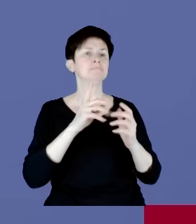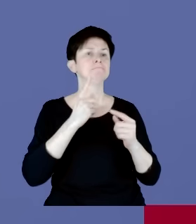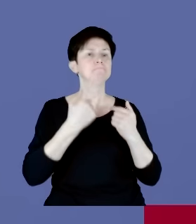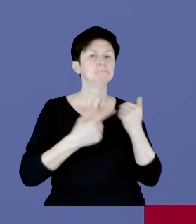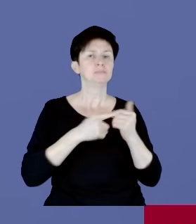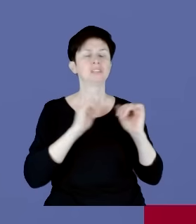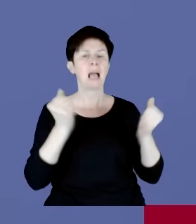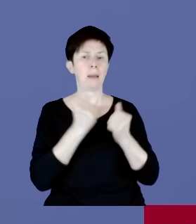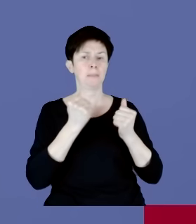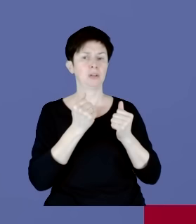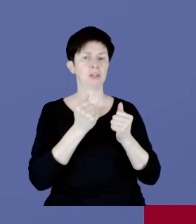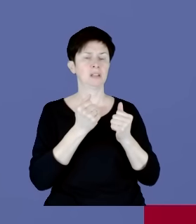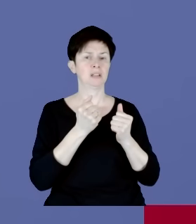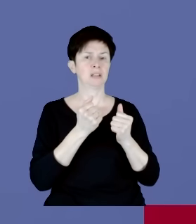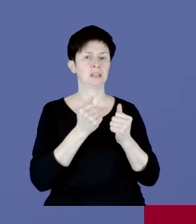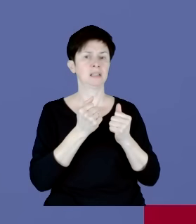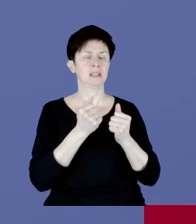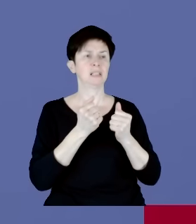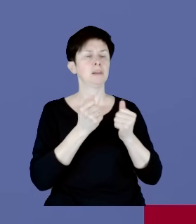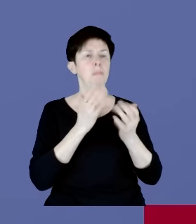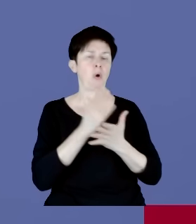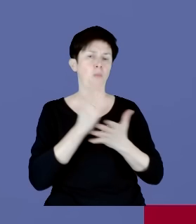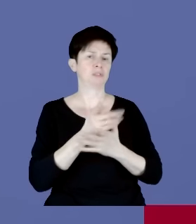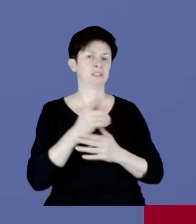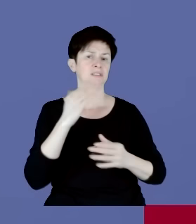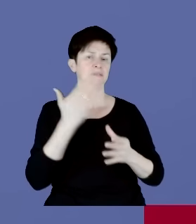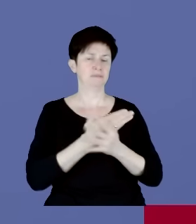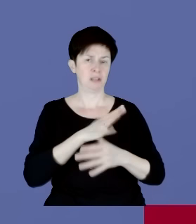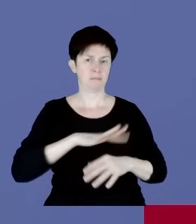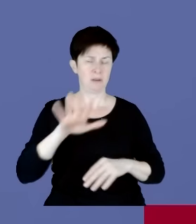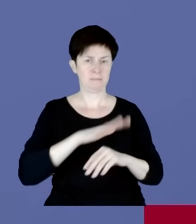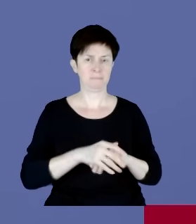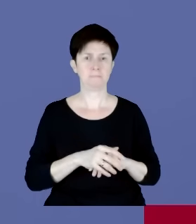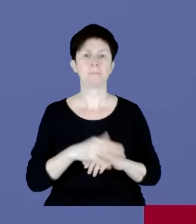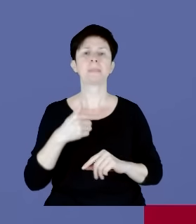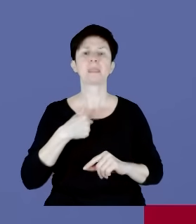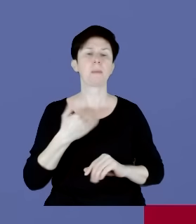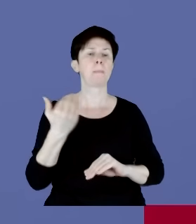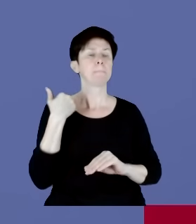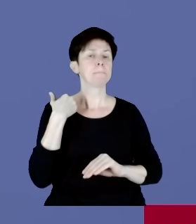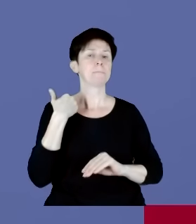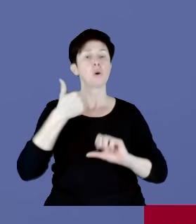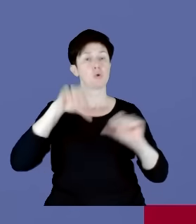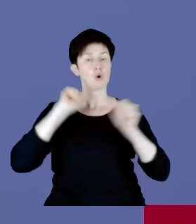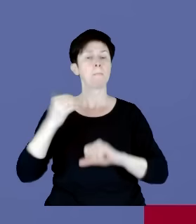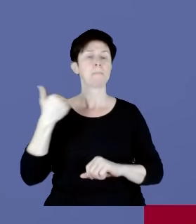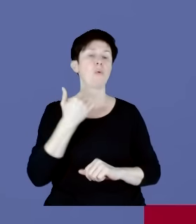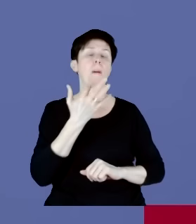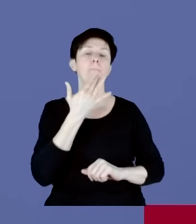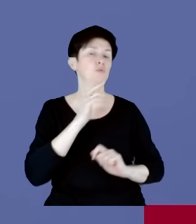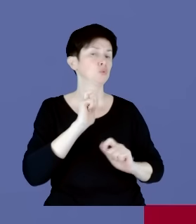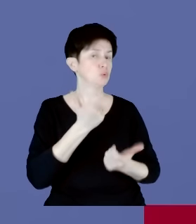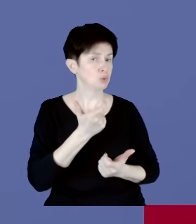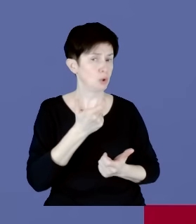aby odciążyć ten sektor. Ale pamiętajmy też, że jeżeli chodzi o MŚP, to my mówimy więcej. My mówiliśmy w ubiegłym roku o tym, że ten kryzys,